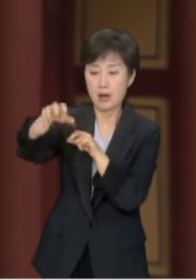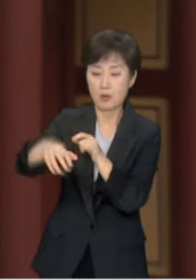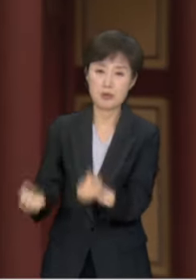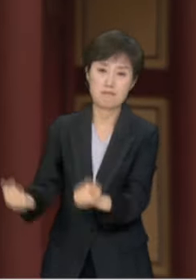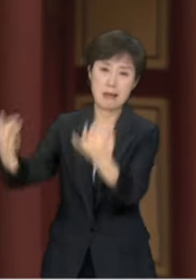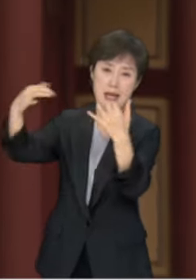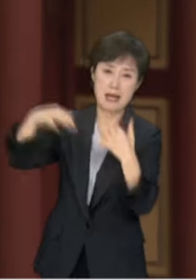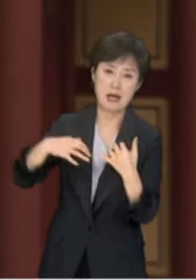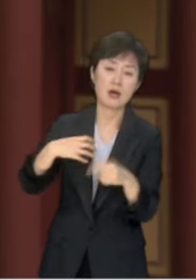파도가 강하게 밀려오겠습니다. 해안가 출입을 자제해 주시기 바랍니다. 지금까지 날씨 전해드렸습니다.